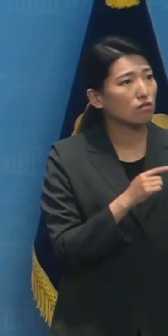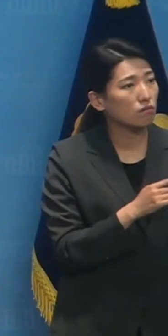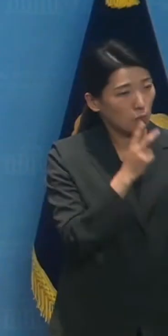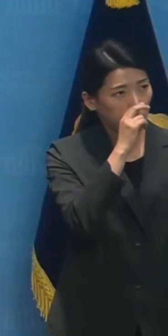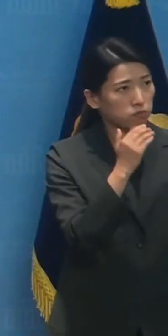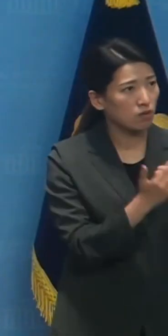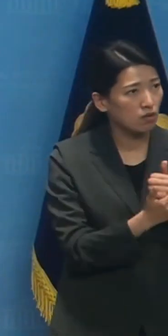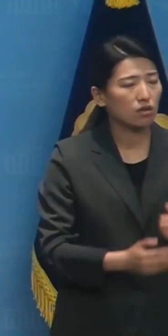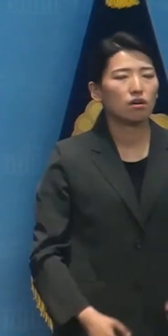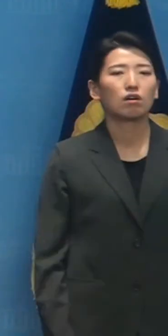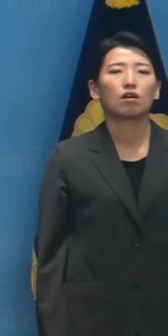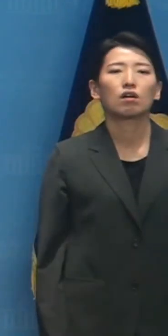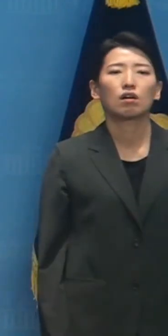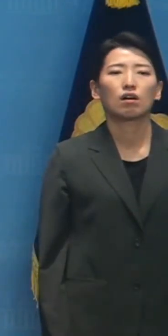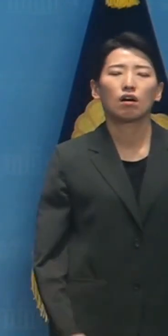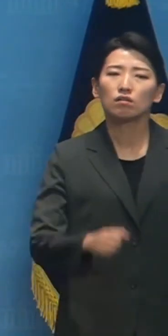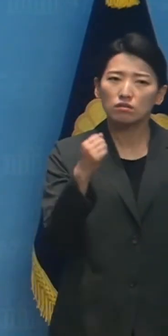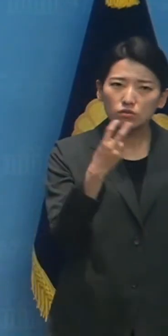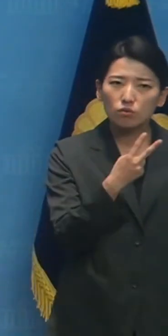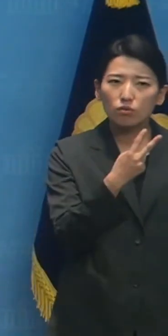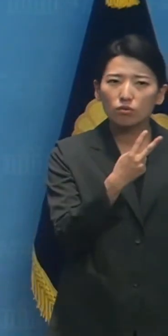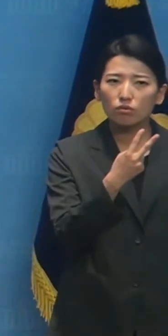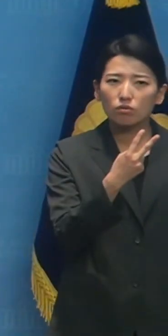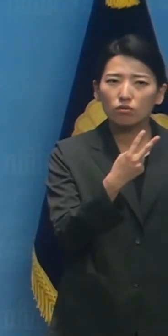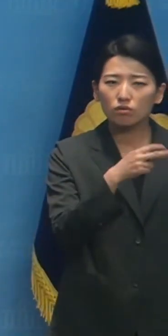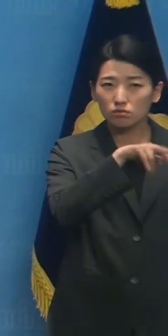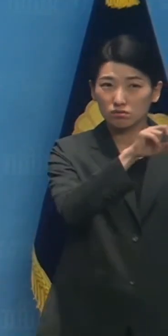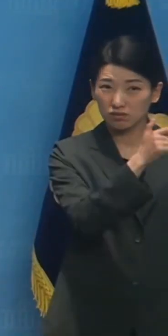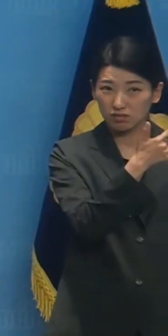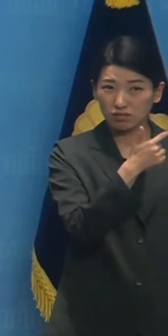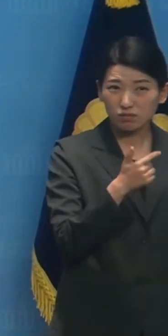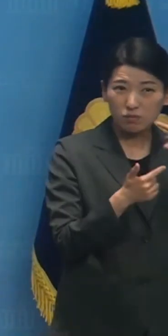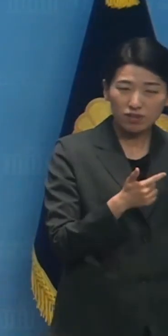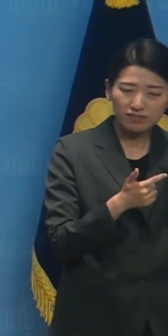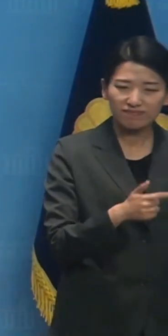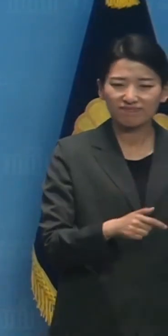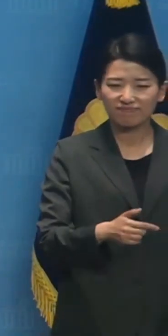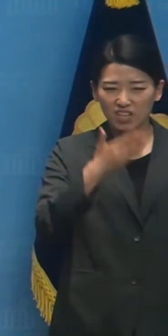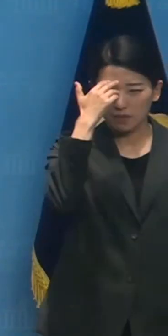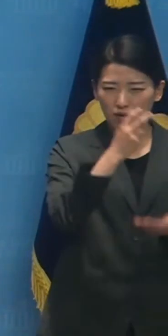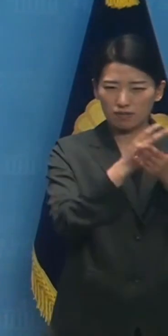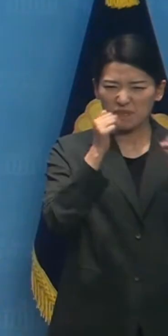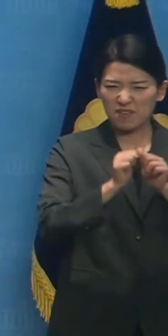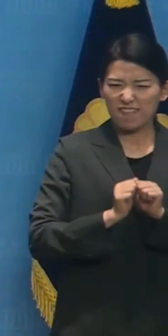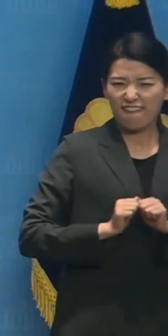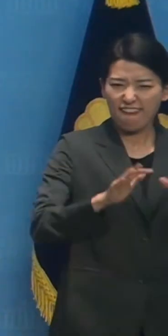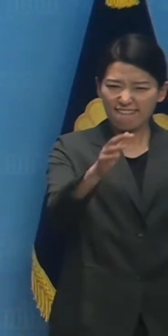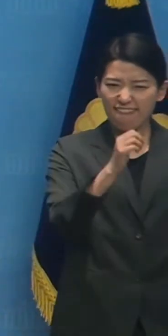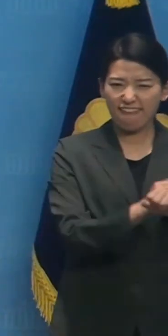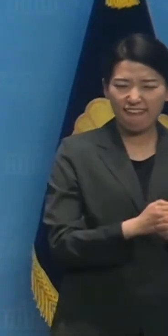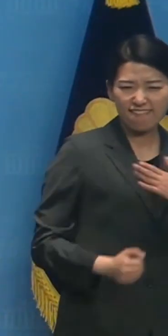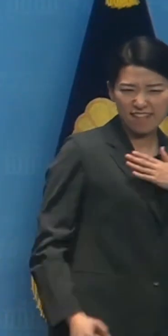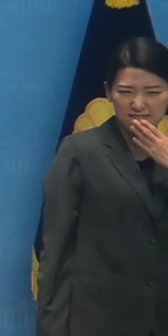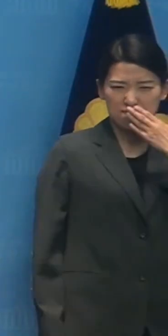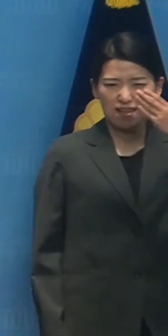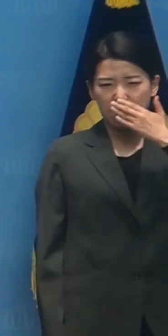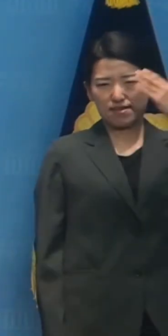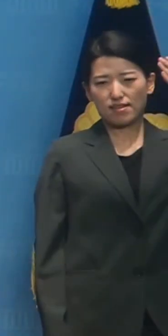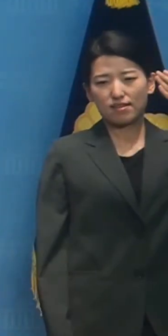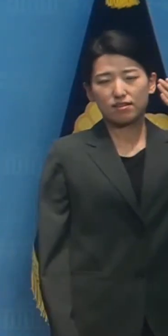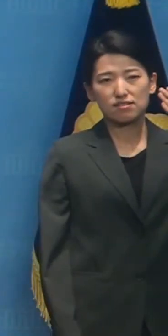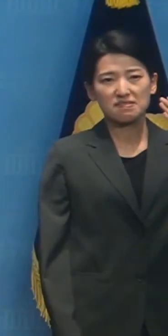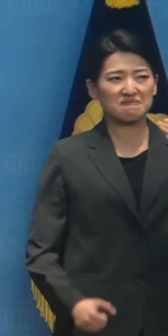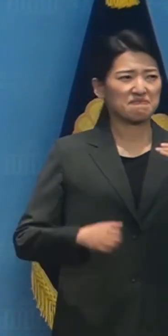1월 정광훈이 헌법재판소를 해체하겠다는 포건을 했음에도 김 후보 측